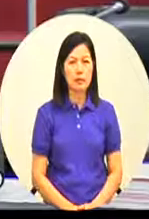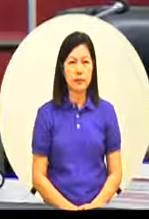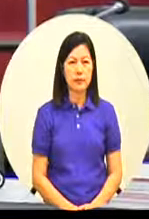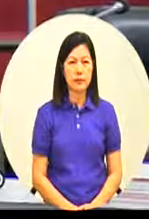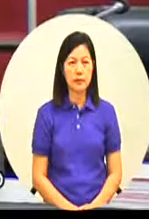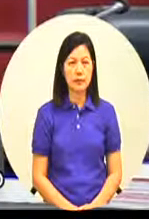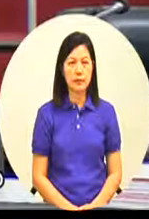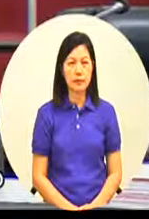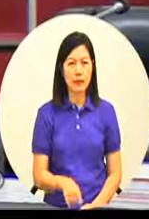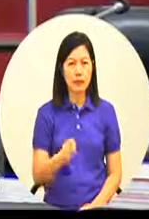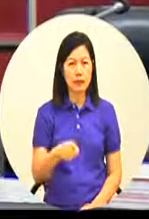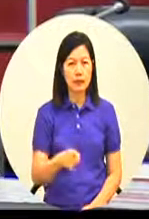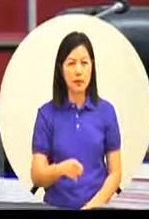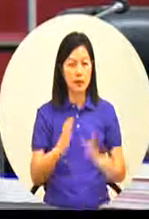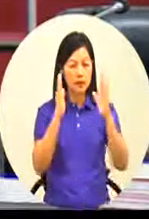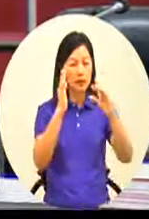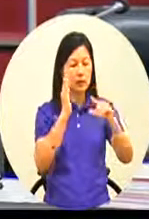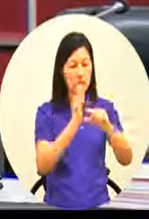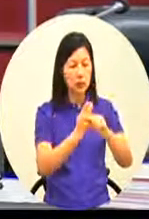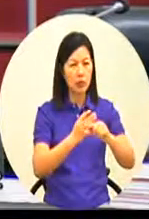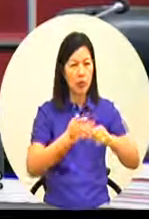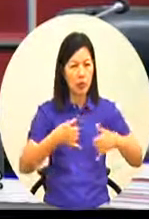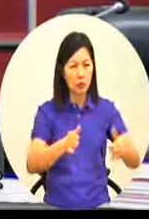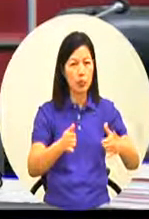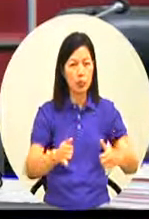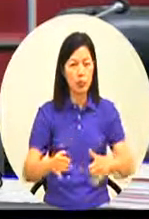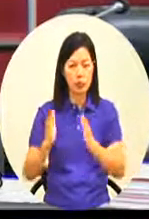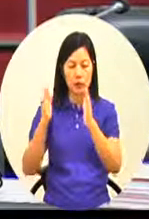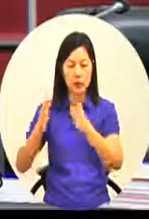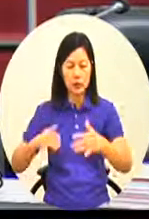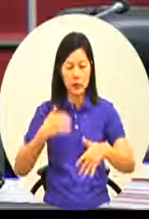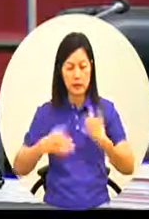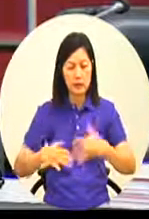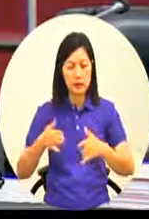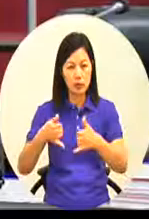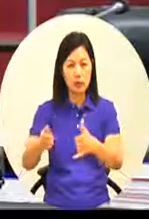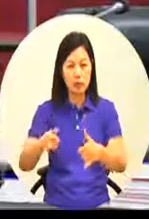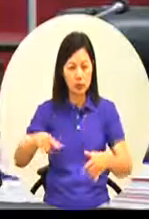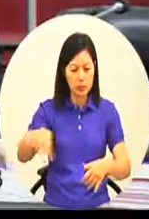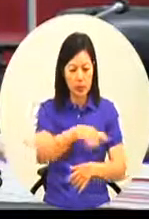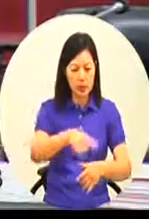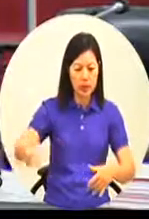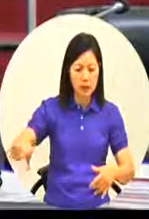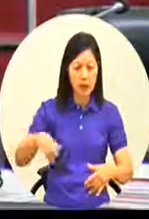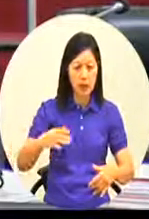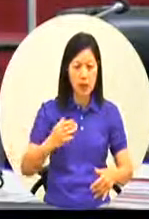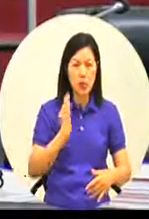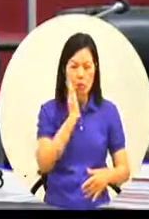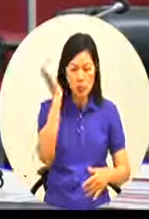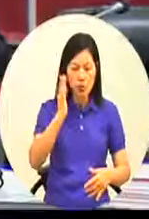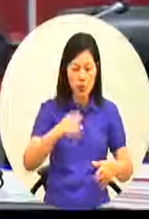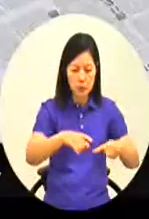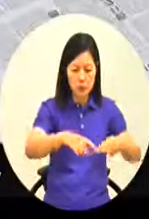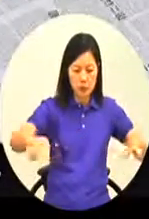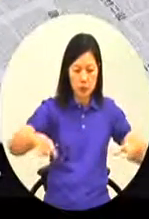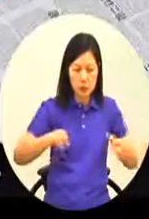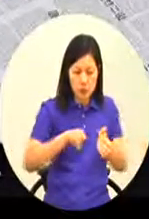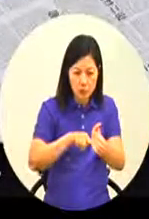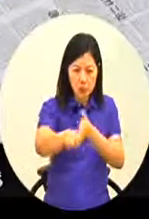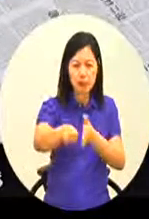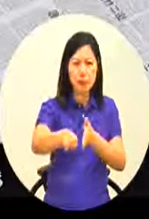也就是把这个正中路跟振兴路来打通，拉通这个拉把这个正中路拉直，我觉得可以趁着这一